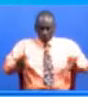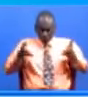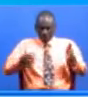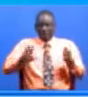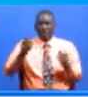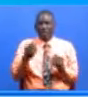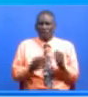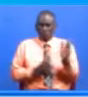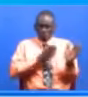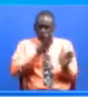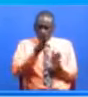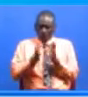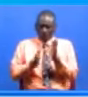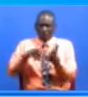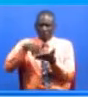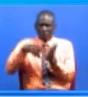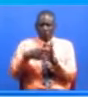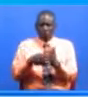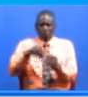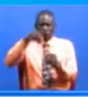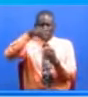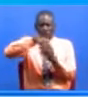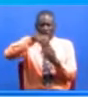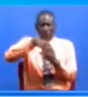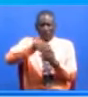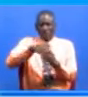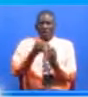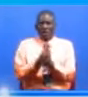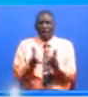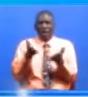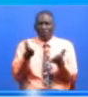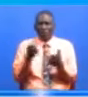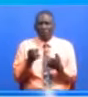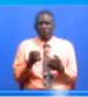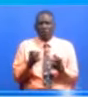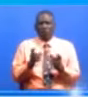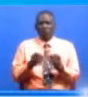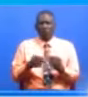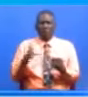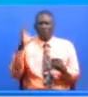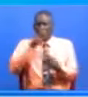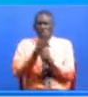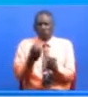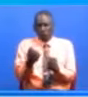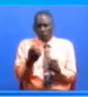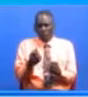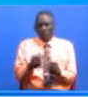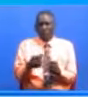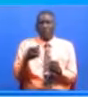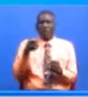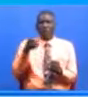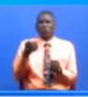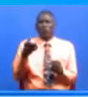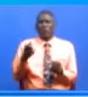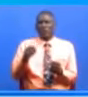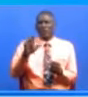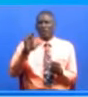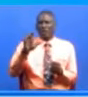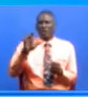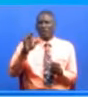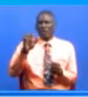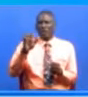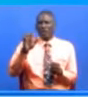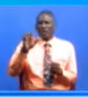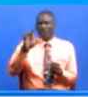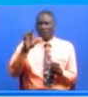kupang mir ya ueki na shuli za ufu wa pesa halil commodities llc yye makao